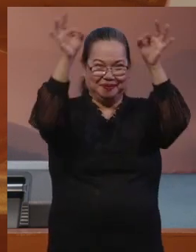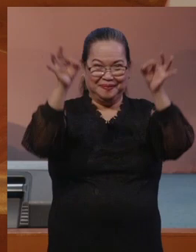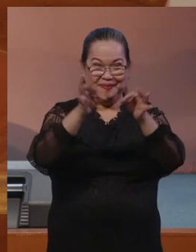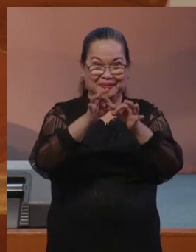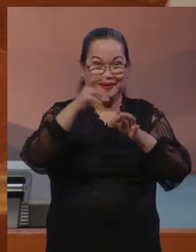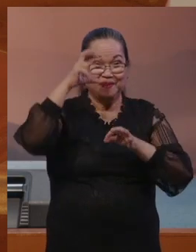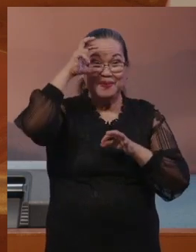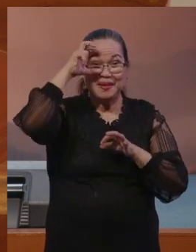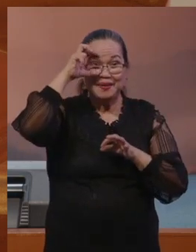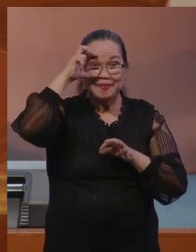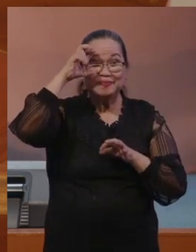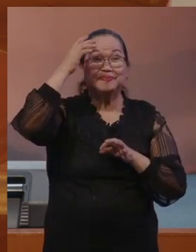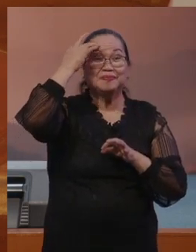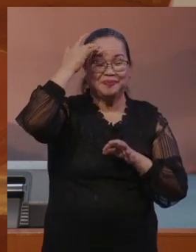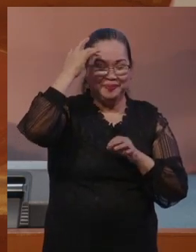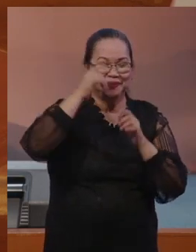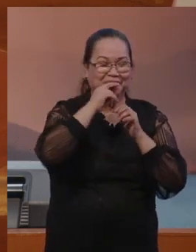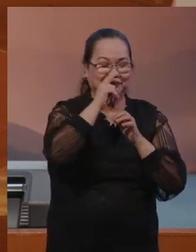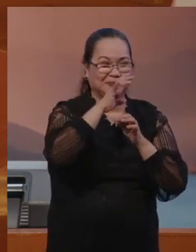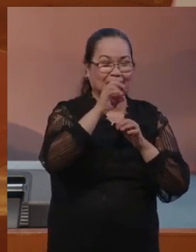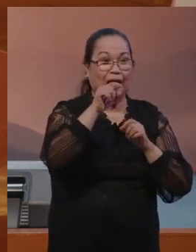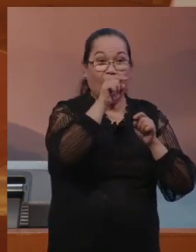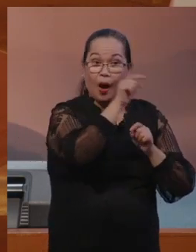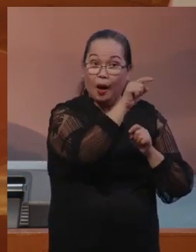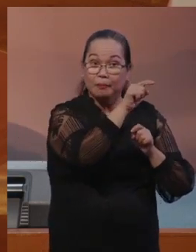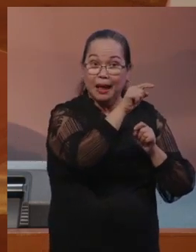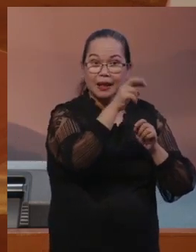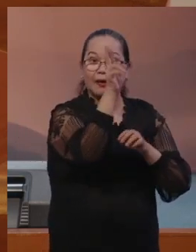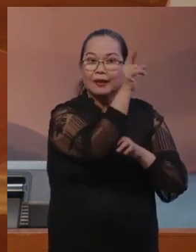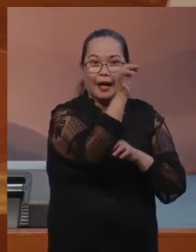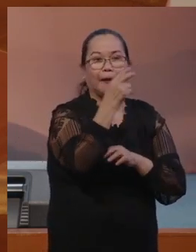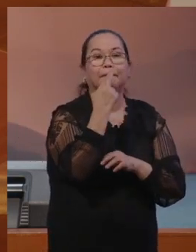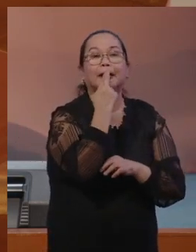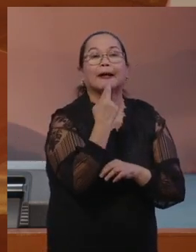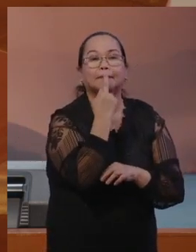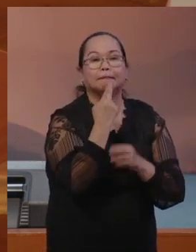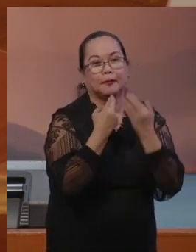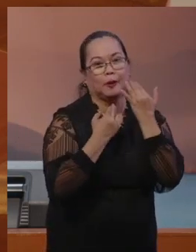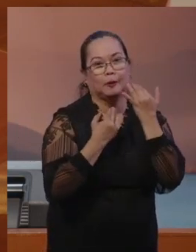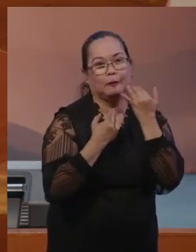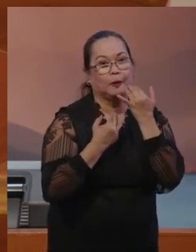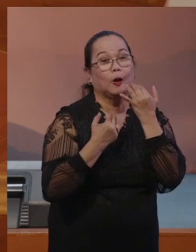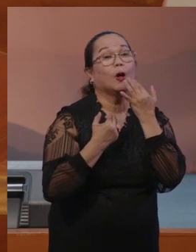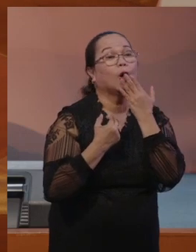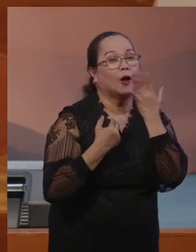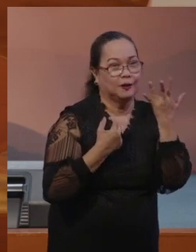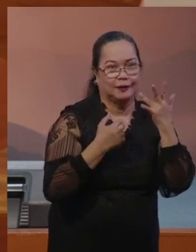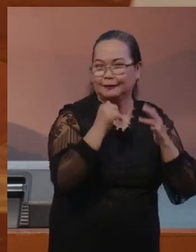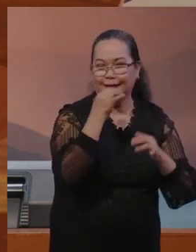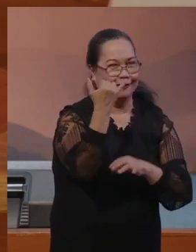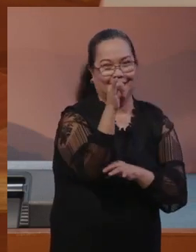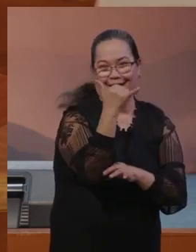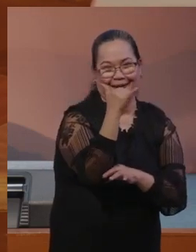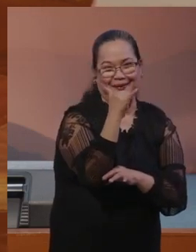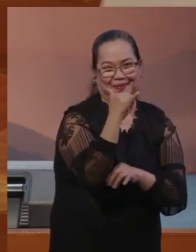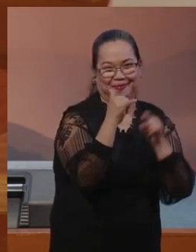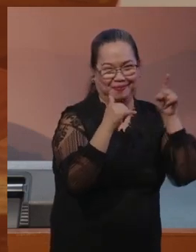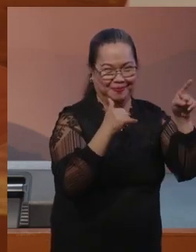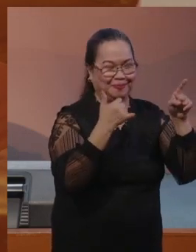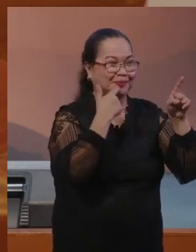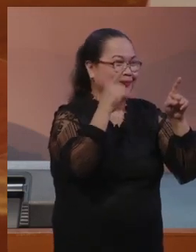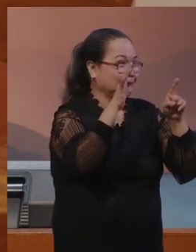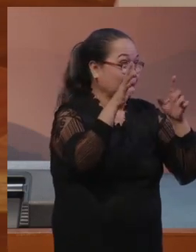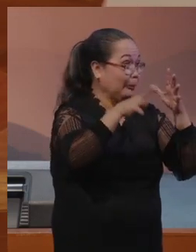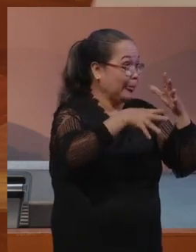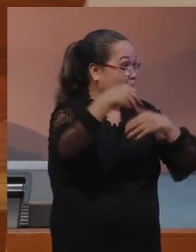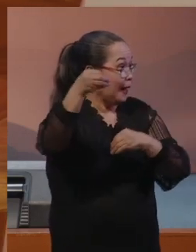Ito naman red, scarlet cord. Bakit kaya? Maalala nyo sa Exodus chapter 12, nung